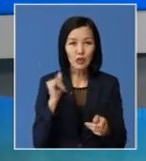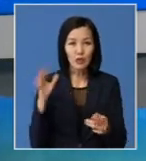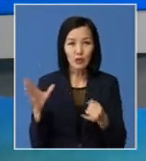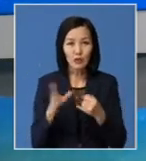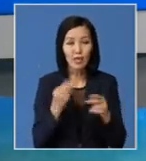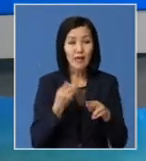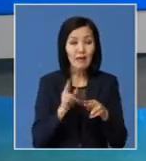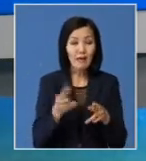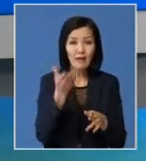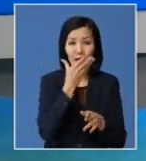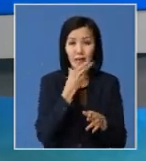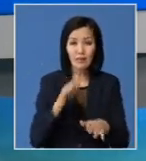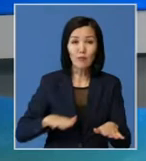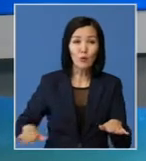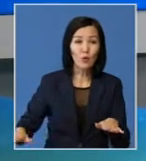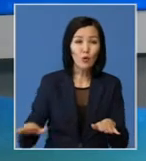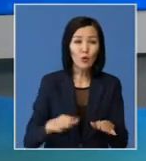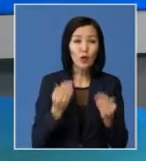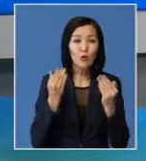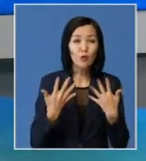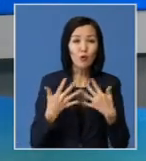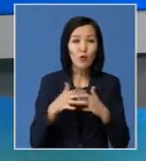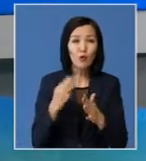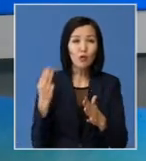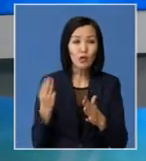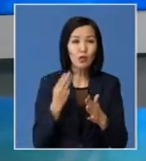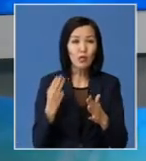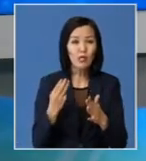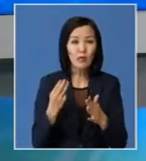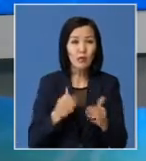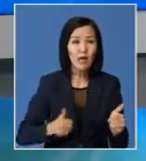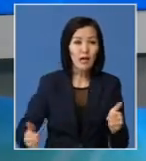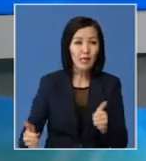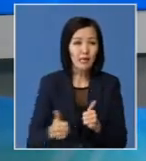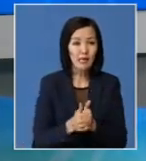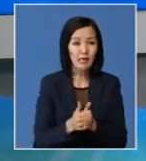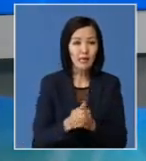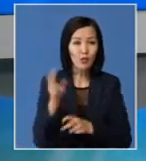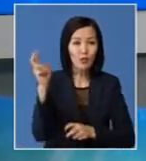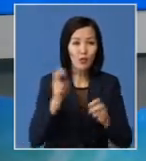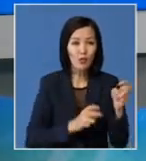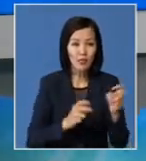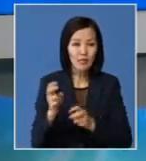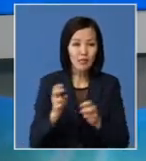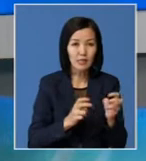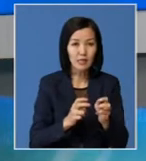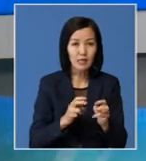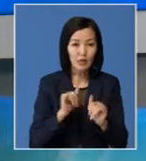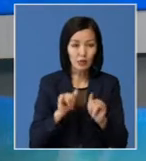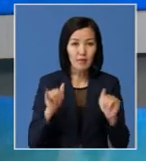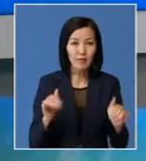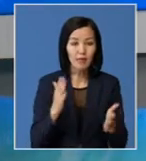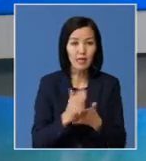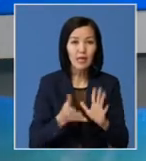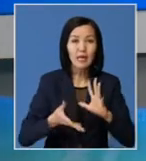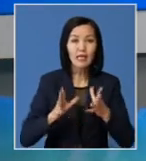жеріндегі ең шырайлы өңірлердің бірі. Бүгінде шалқыған ауыл шаруашылығы мен облыста көш бастап тұр. Ал өндірісі мен өнеркәсібі де күн санап